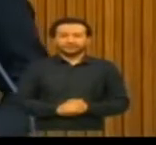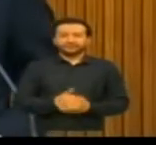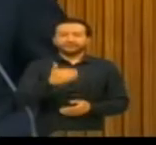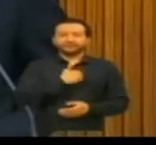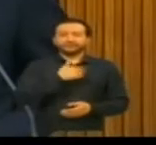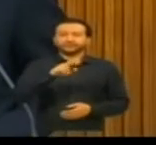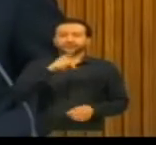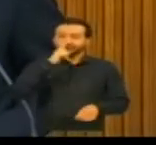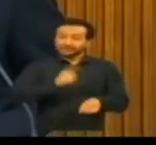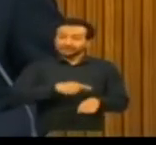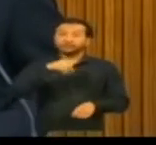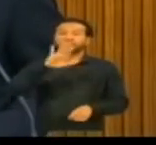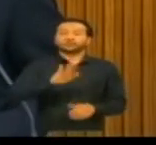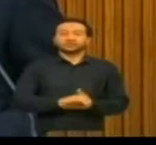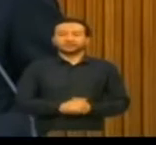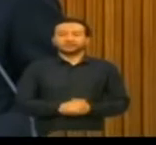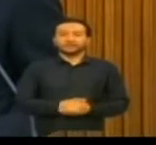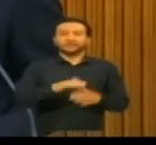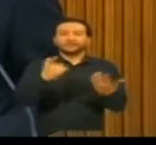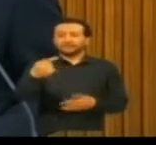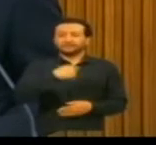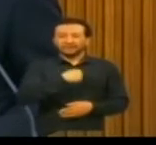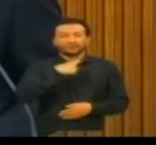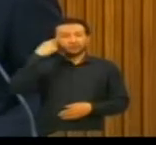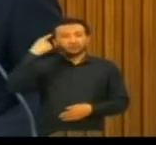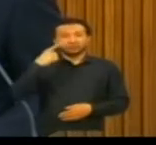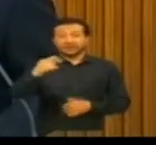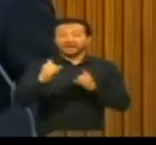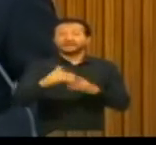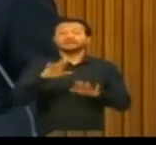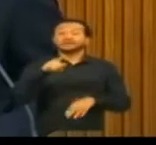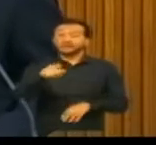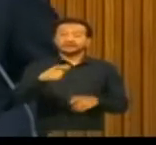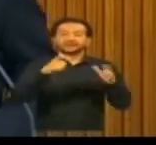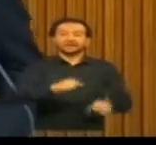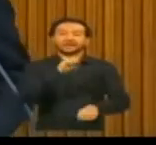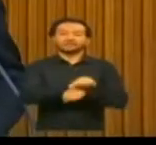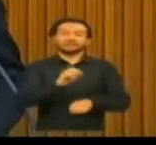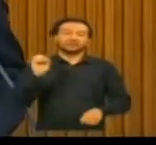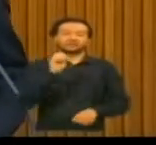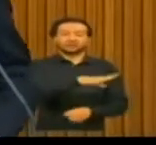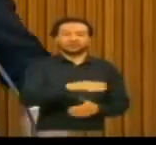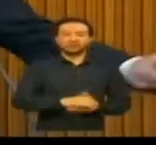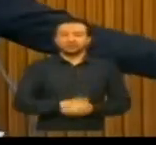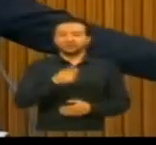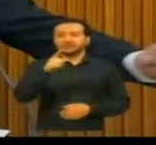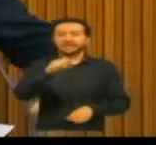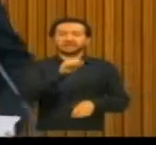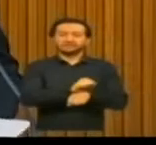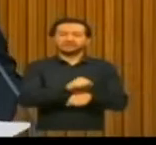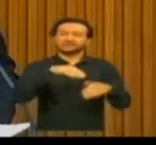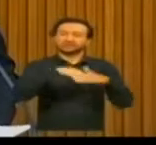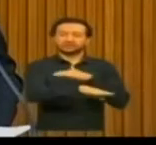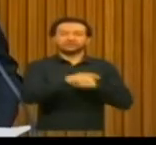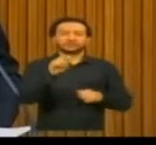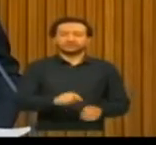Benim gibi inanmıyorsan ya da benim çizgimde değilsen senin yerin hapishanedir. Seni hapishanede